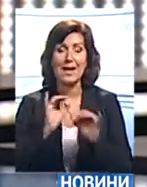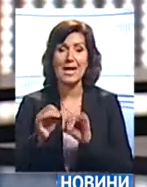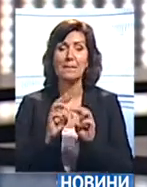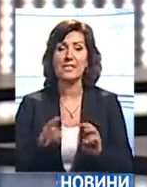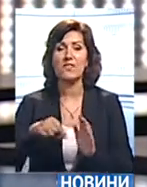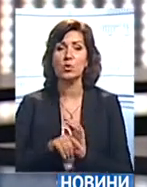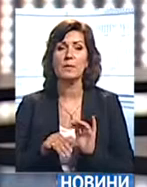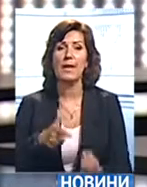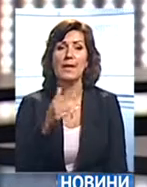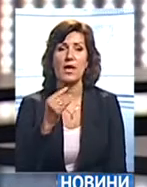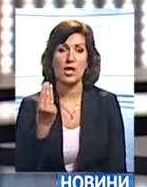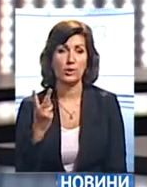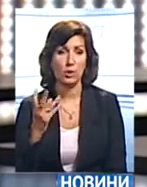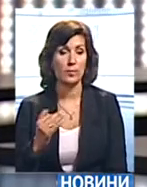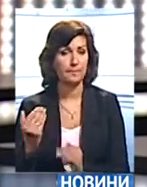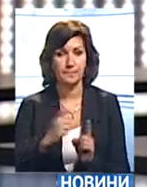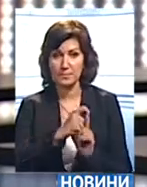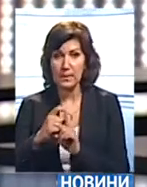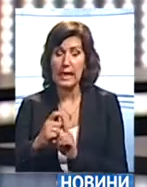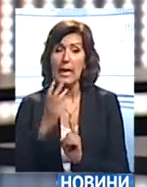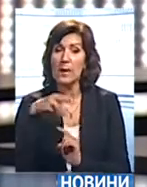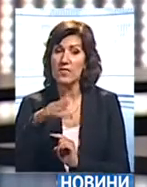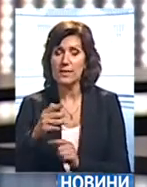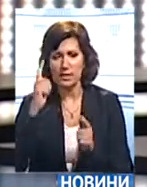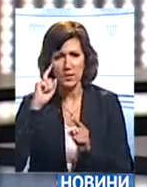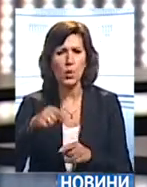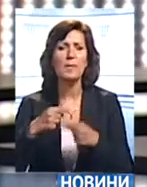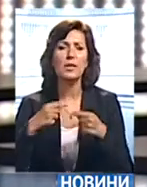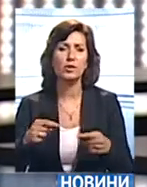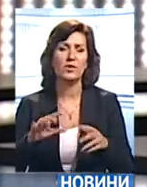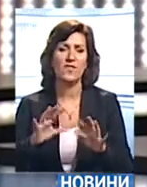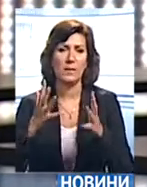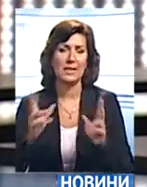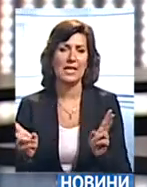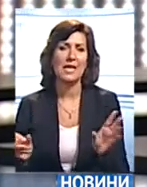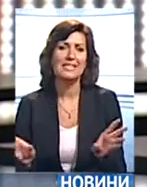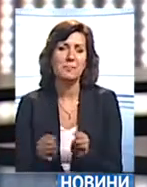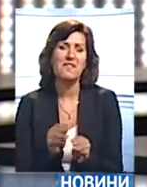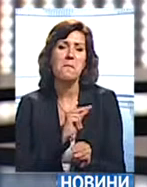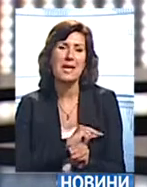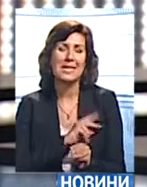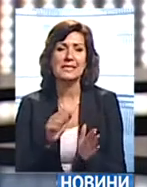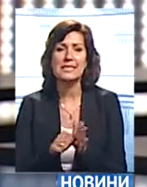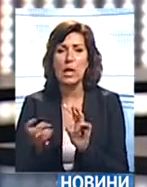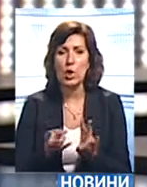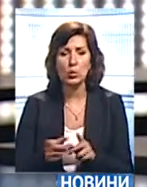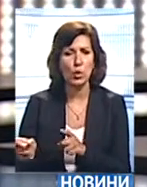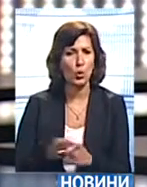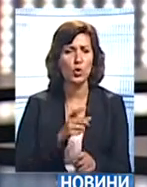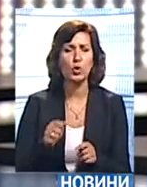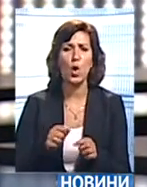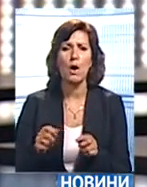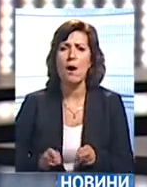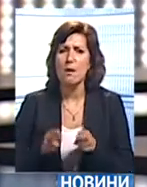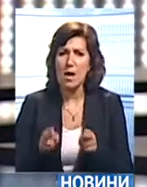внутрішніх справ Антон Геращенко. За його словами, МВС відомі інші випадки співпраці з терористами, долучення до розбоїв та